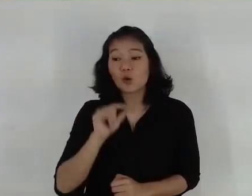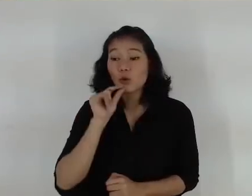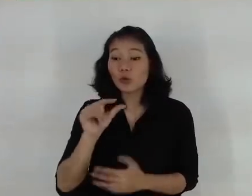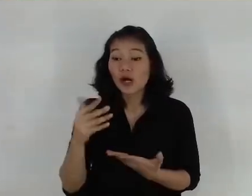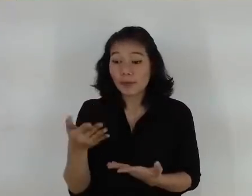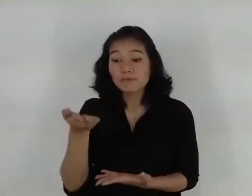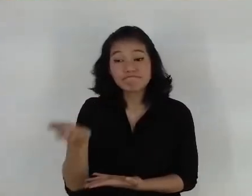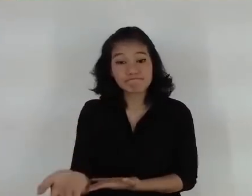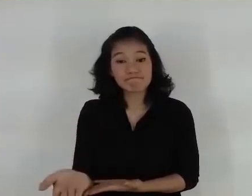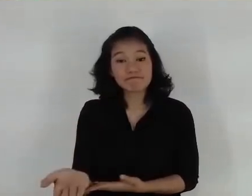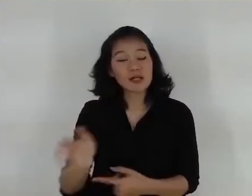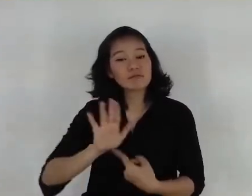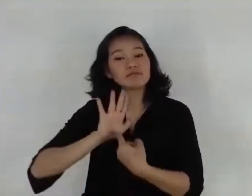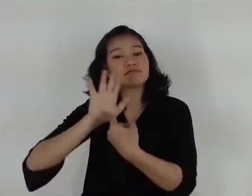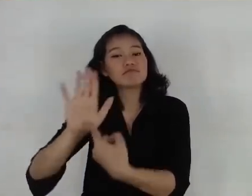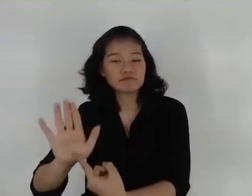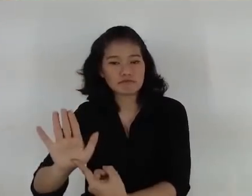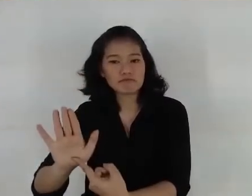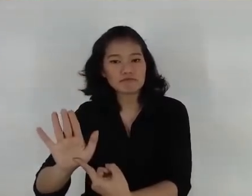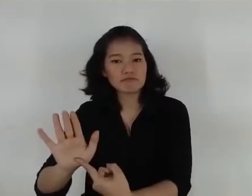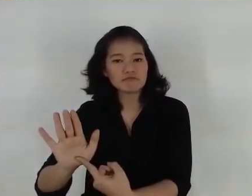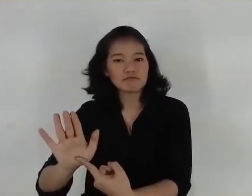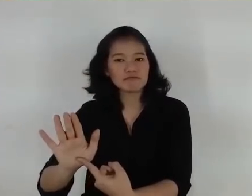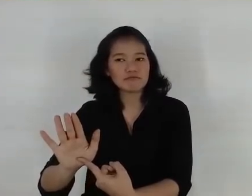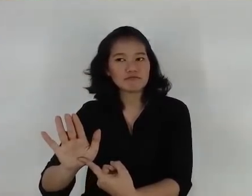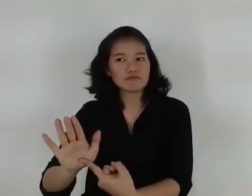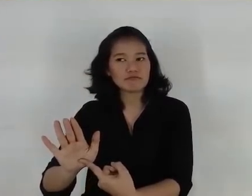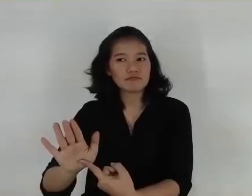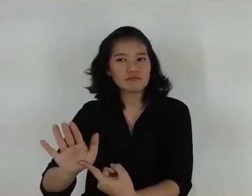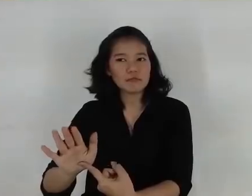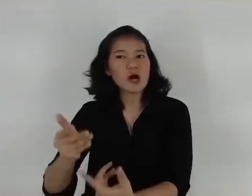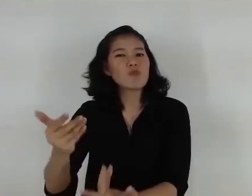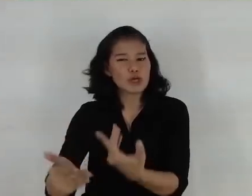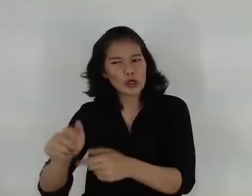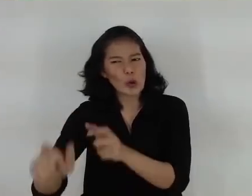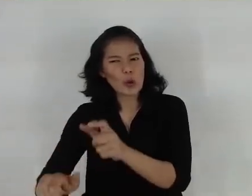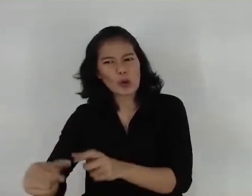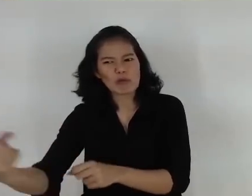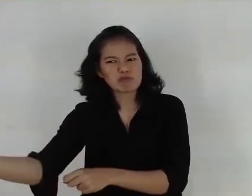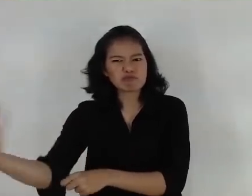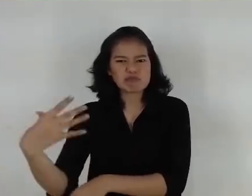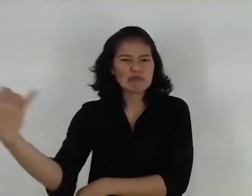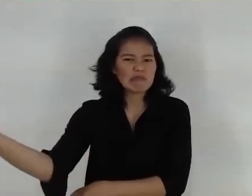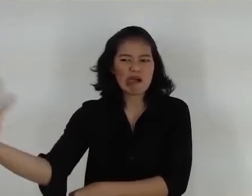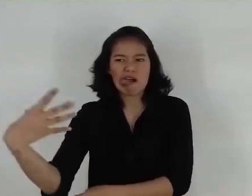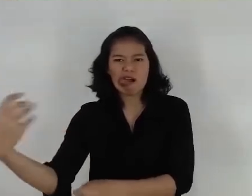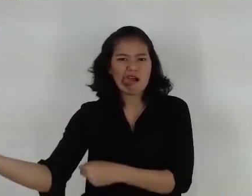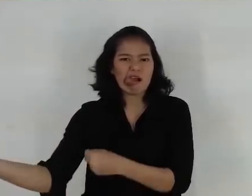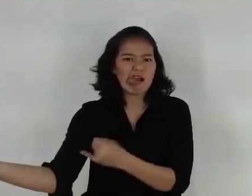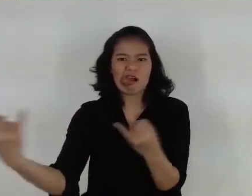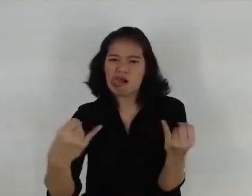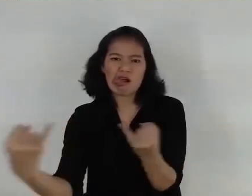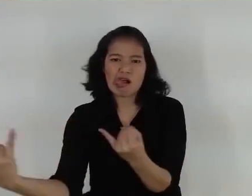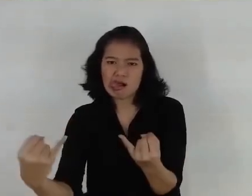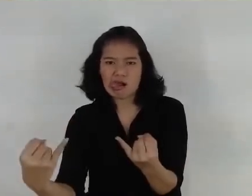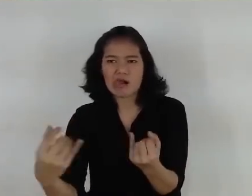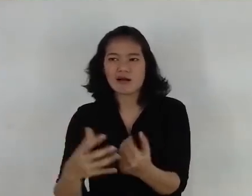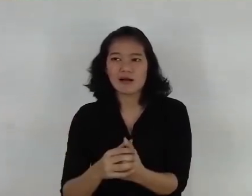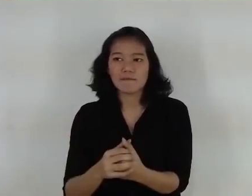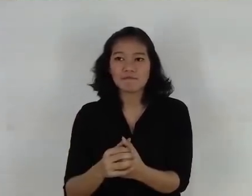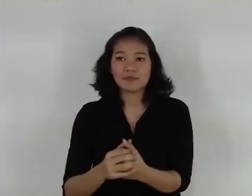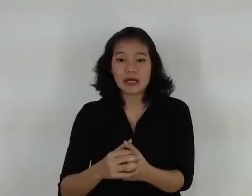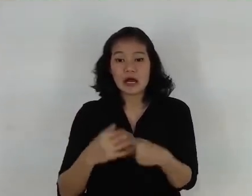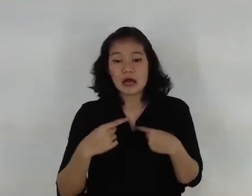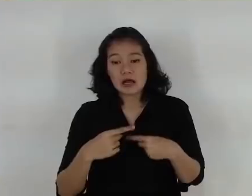menjadi suatu tanda yang menimbulkan perbantahan dan suatu pedang akan menembus